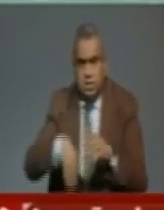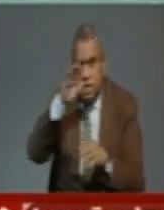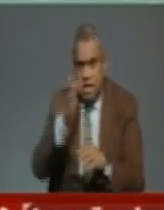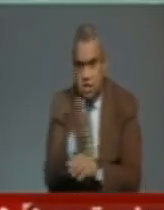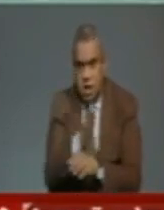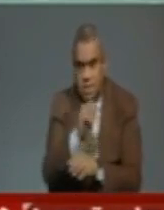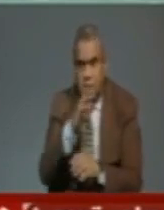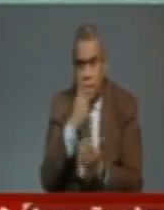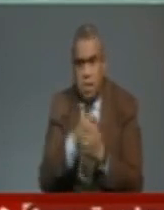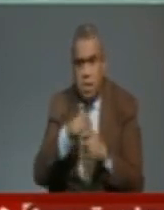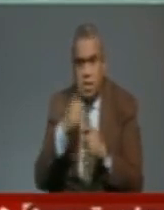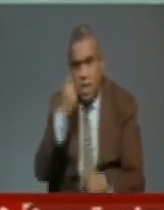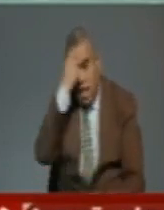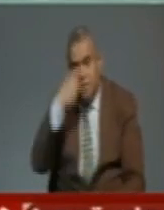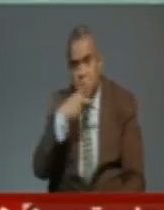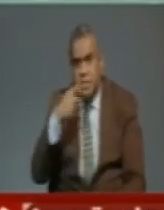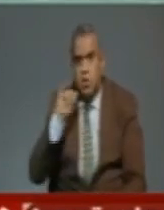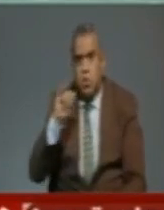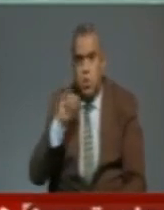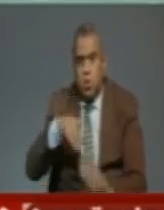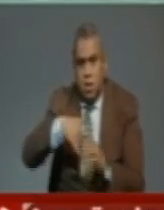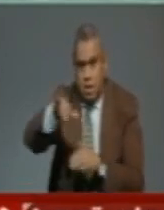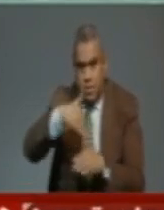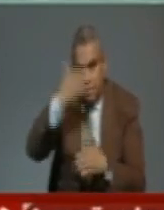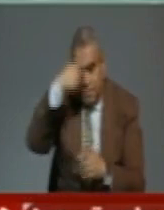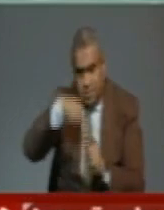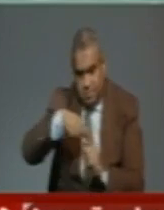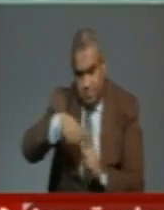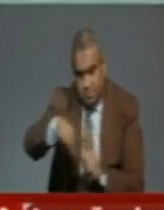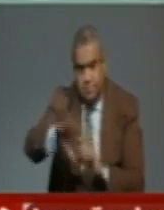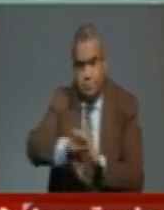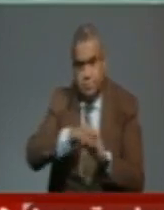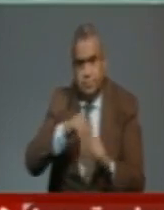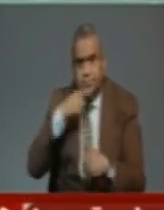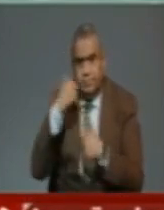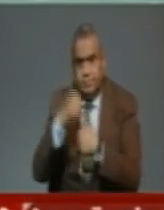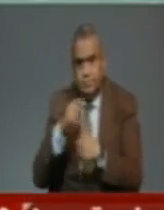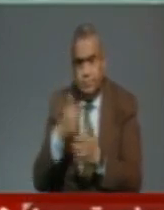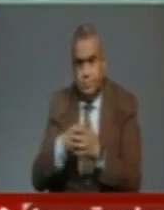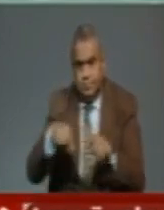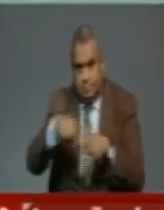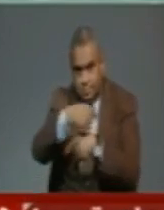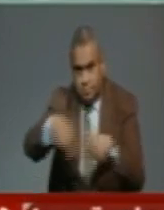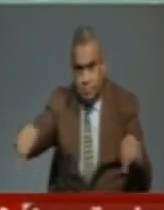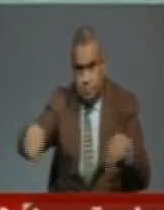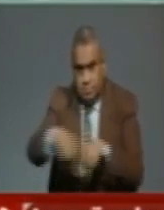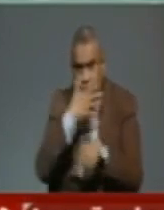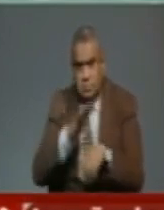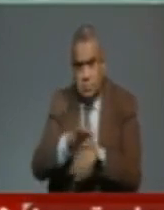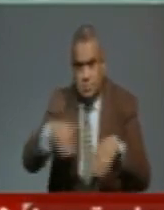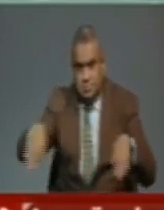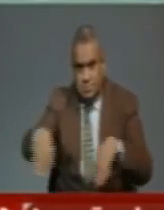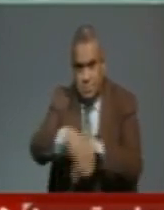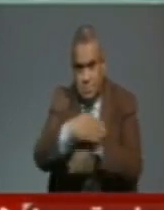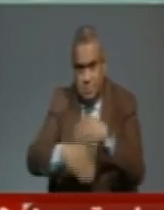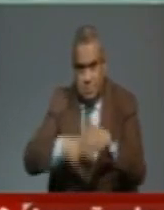في 1250 متر خلصوا ونكملهم ان شاء الله باذن الله. ده الحاجز الشرقي اللي اتعمل وراه